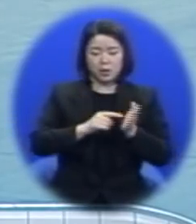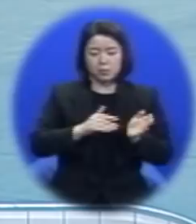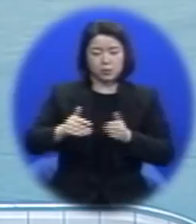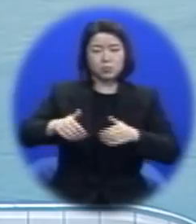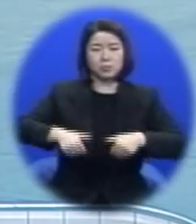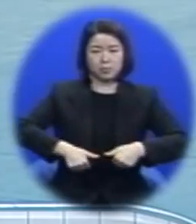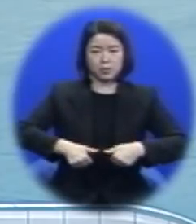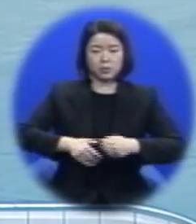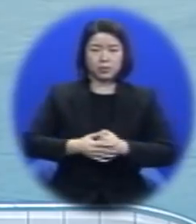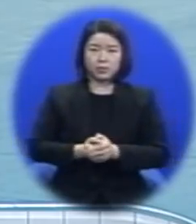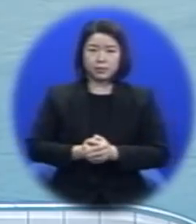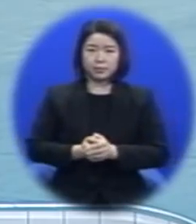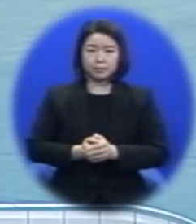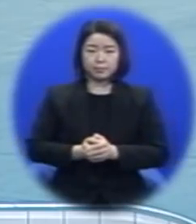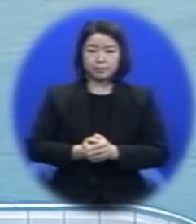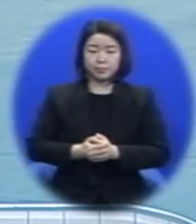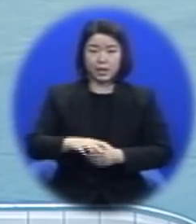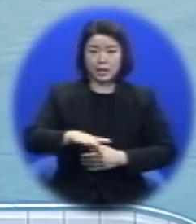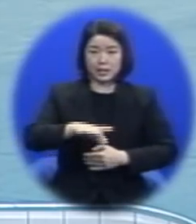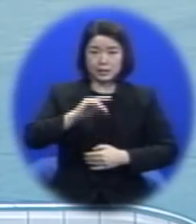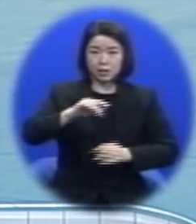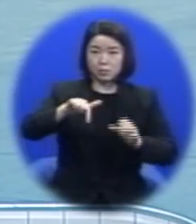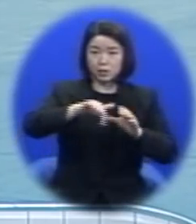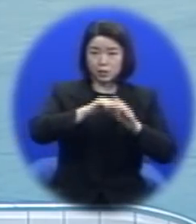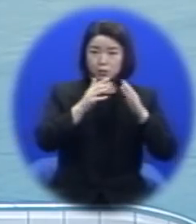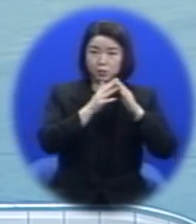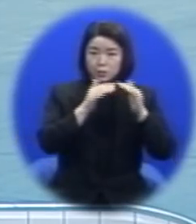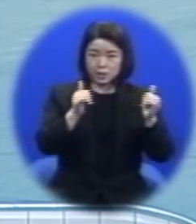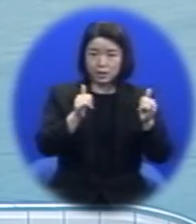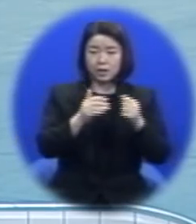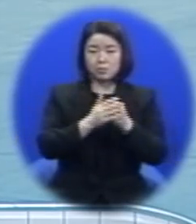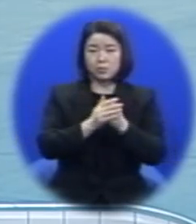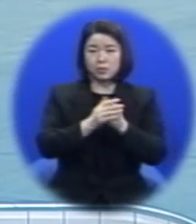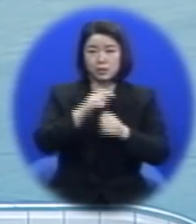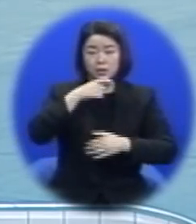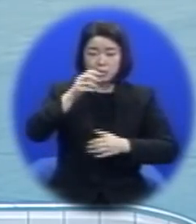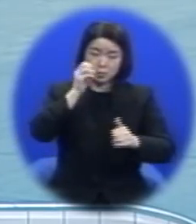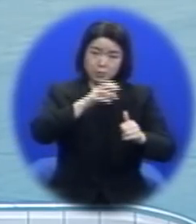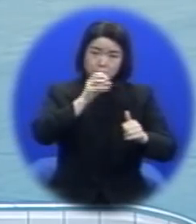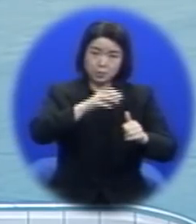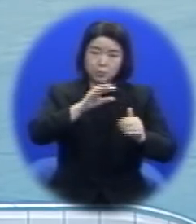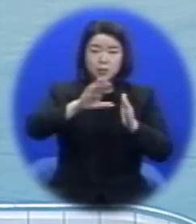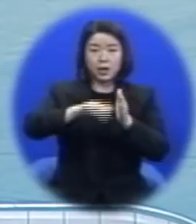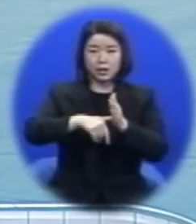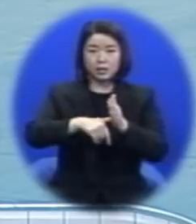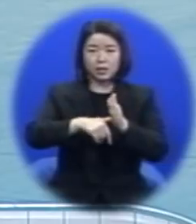초기 기독교인들은 세례받을 때 순교를 각오했습니다.